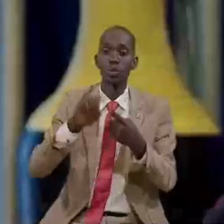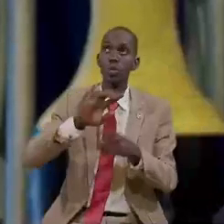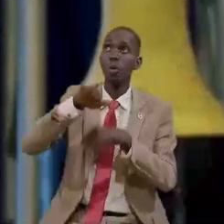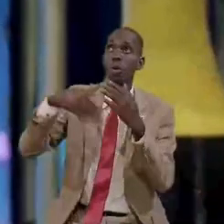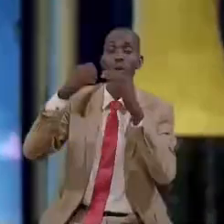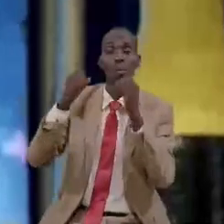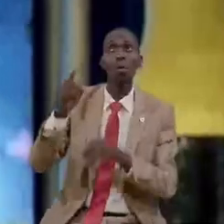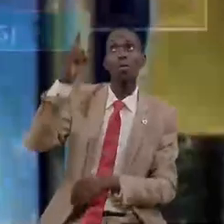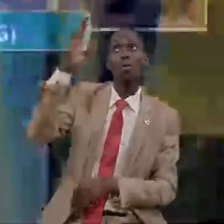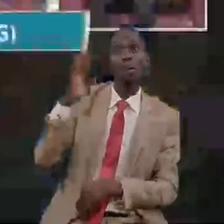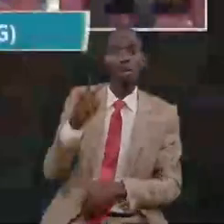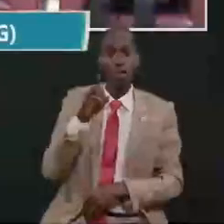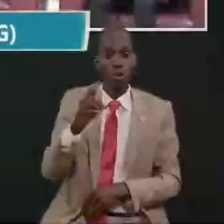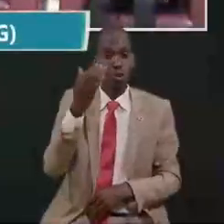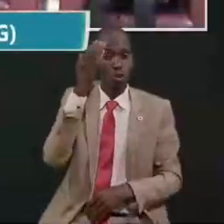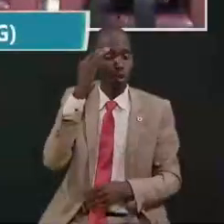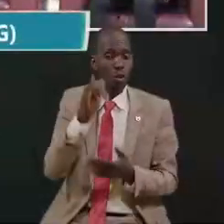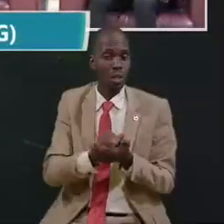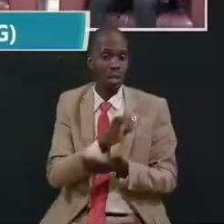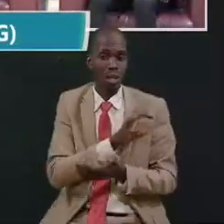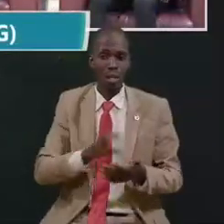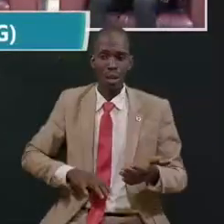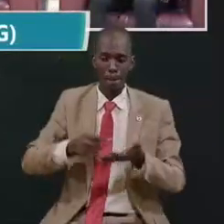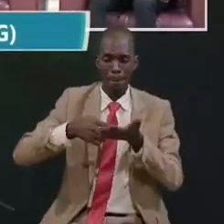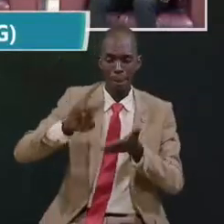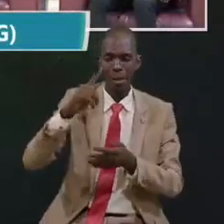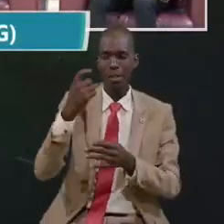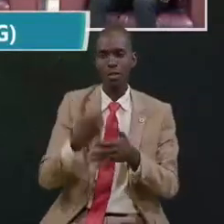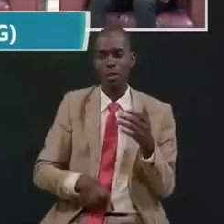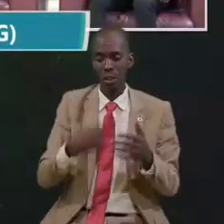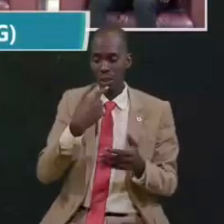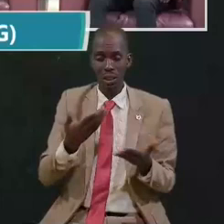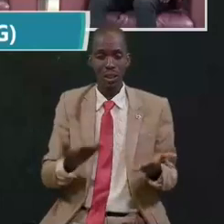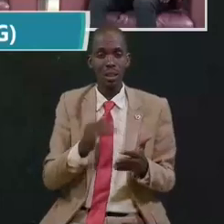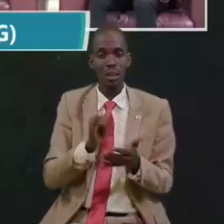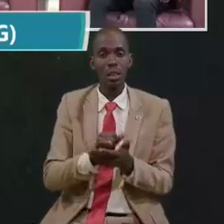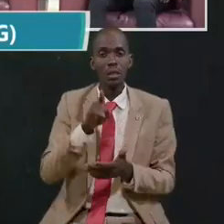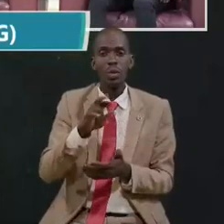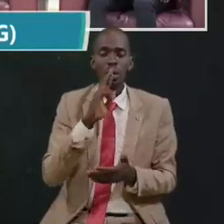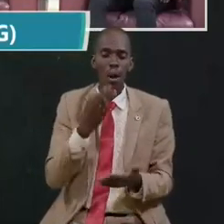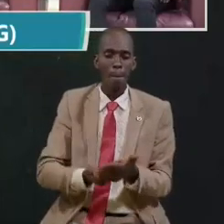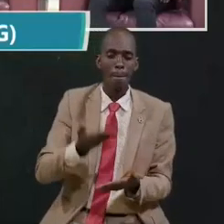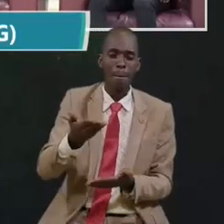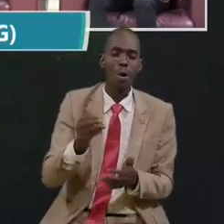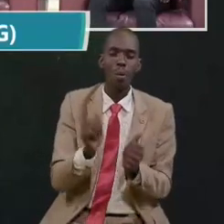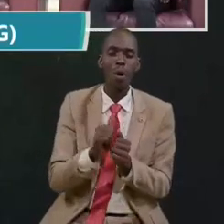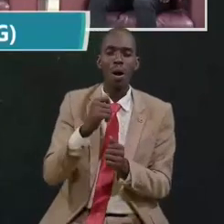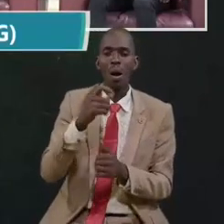au Dieu tout puissant et vous payer. Il a payé le prix pour vous et dit que quand vous avez été racheté à un grand